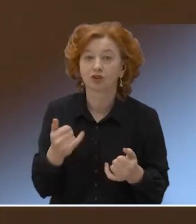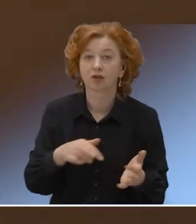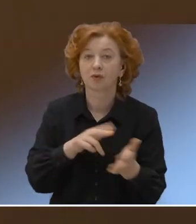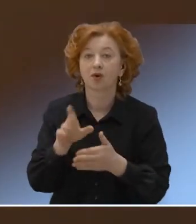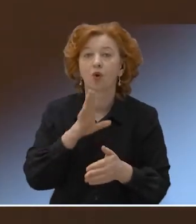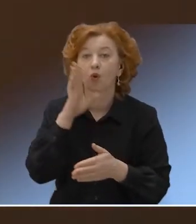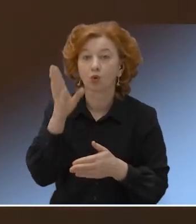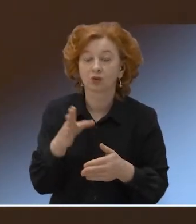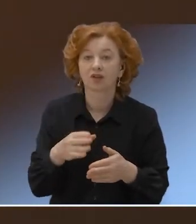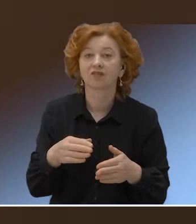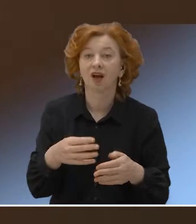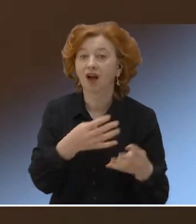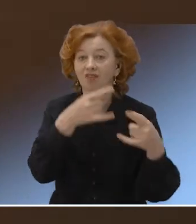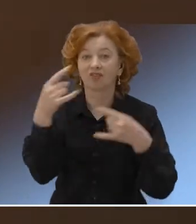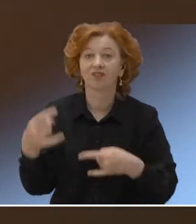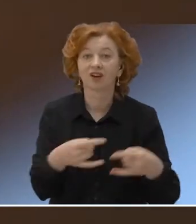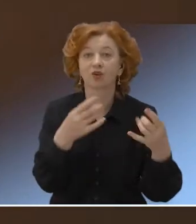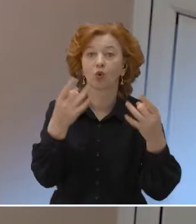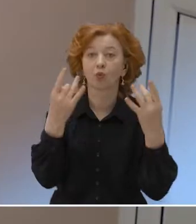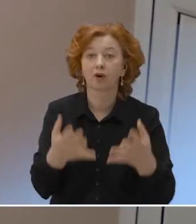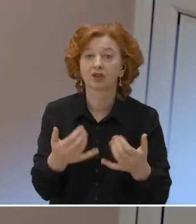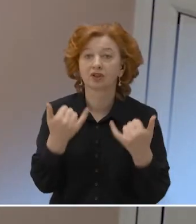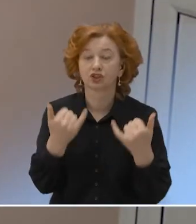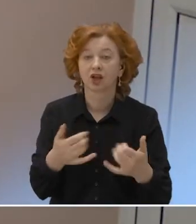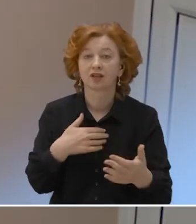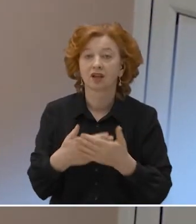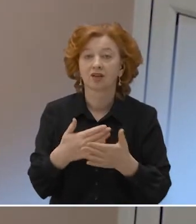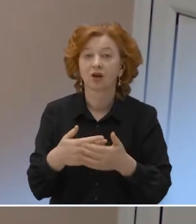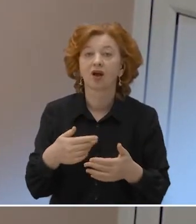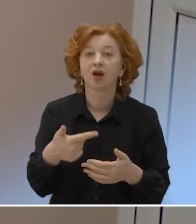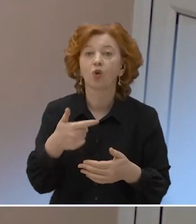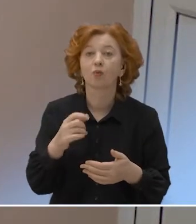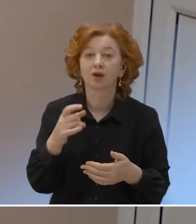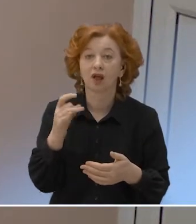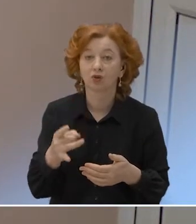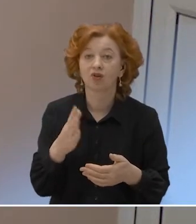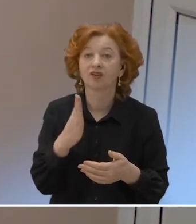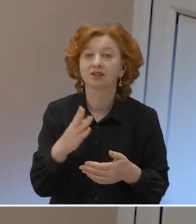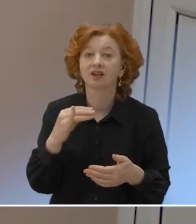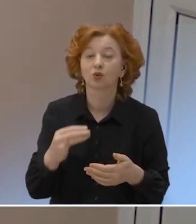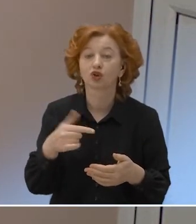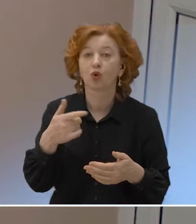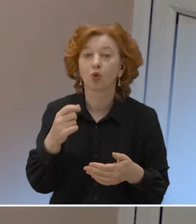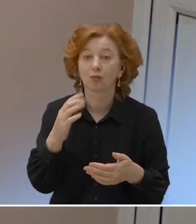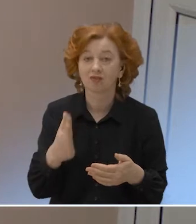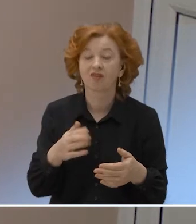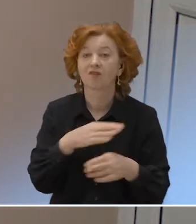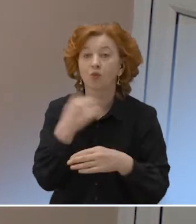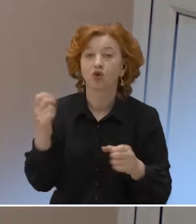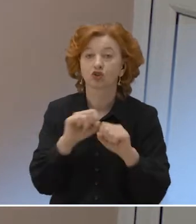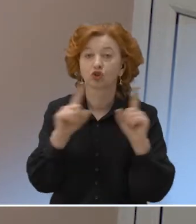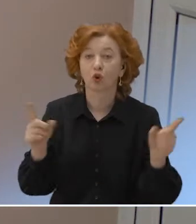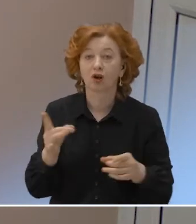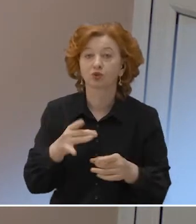прохождение обязательного утреннего фильтра существенно упрощено. Благодаря инициативе губернатора Ростовской области Василия Юрьевича Голубева во